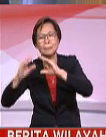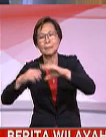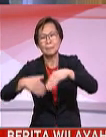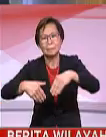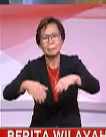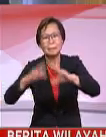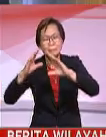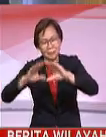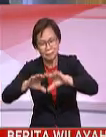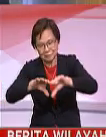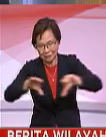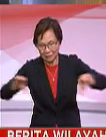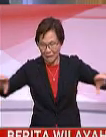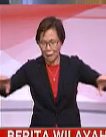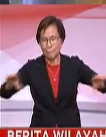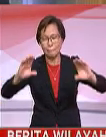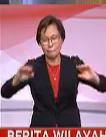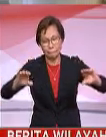serta pakaian.